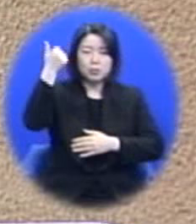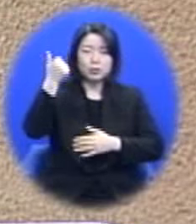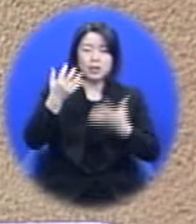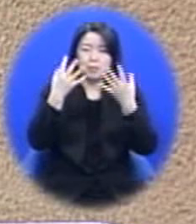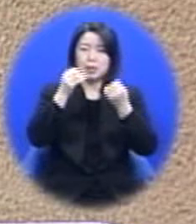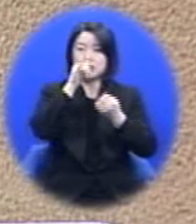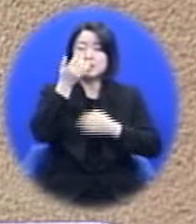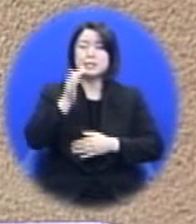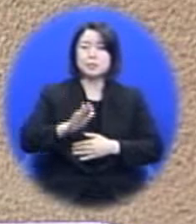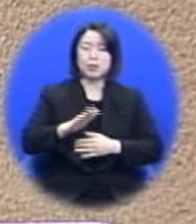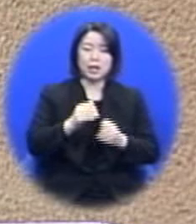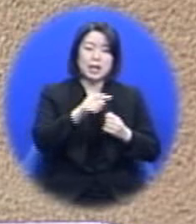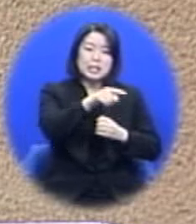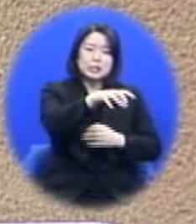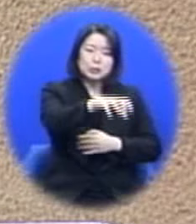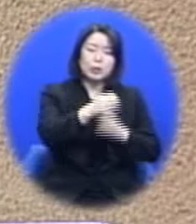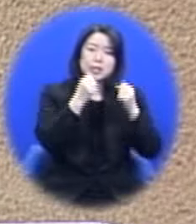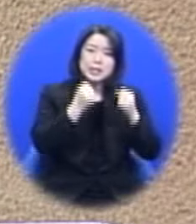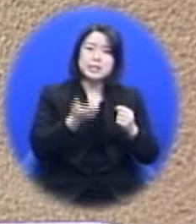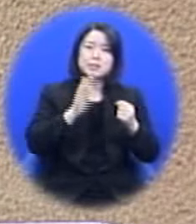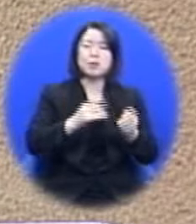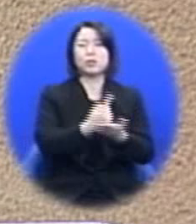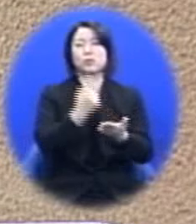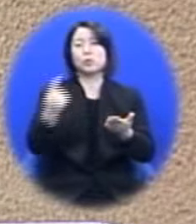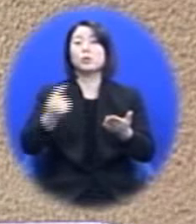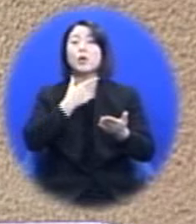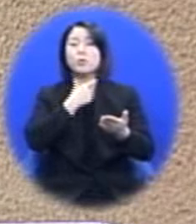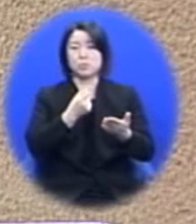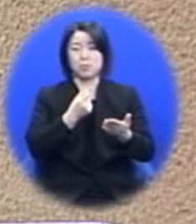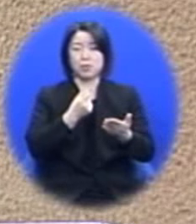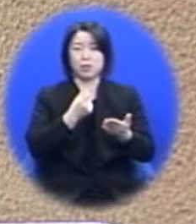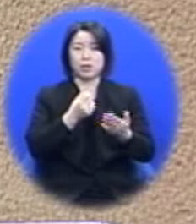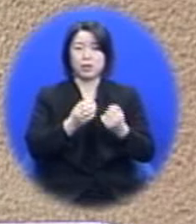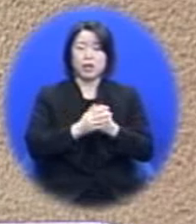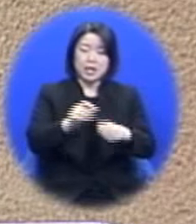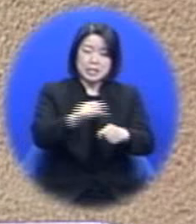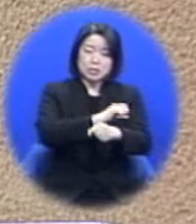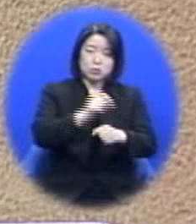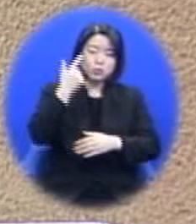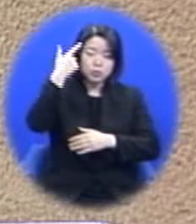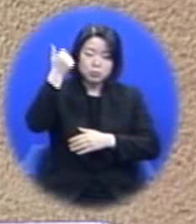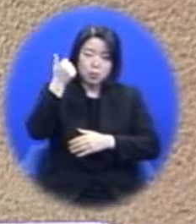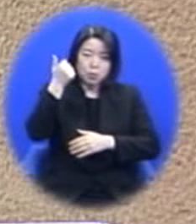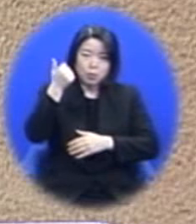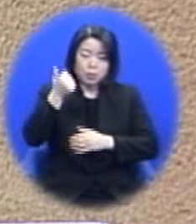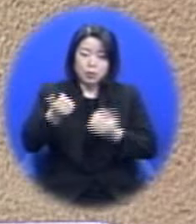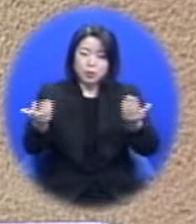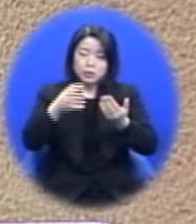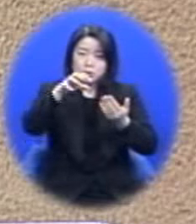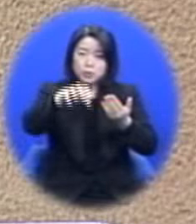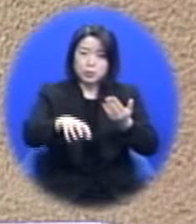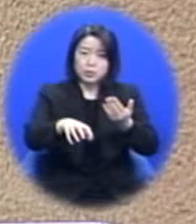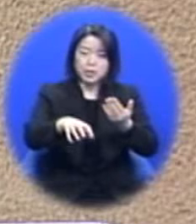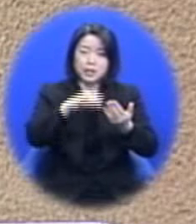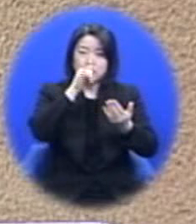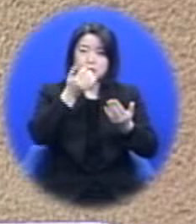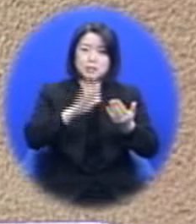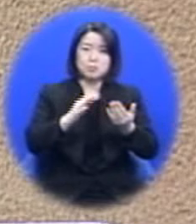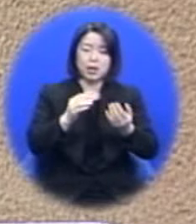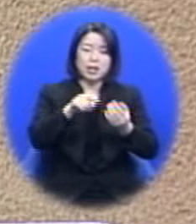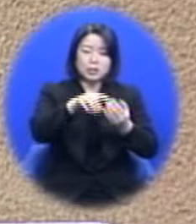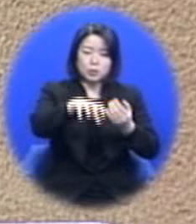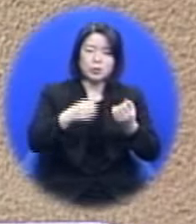있으면서도 떠나고 싶은 곳에 있어요. 특수목회 현장에 얼마나 많은 목회자들이 있으면서도 떠나고